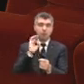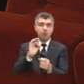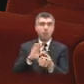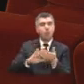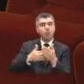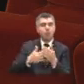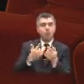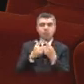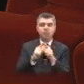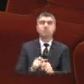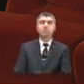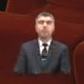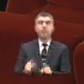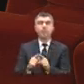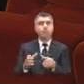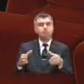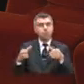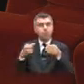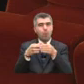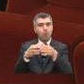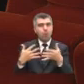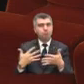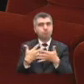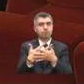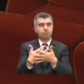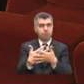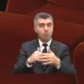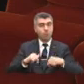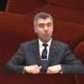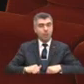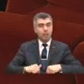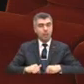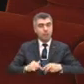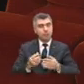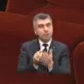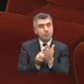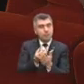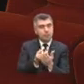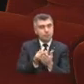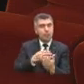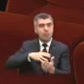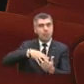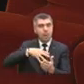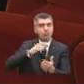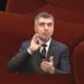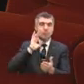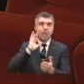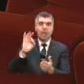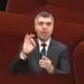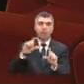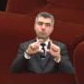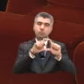واحد. الان كنحاولوا نجمع هادشي كله باش حنا في الوزاره اقترحنا انه بالنسبه للمحامين حنا نديروا لهم منصه باش يدخلوا